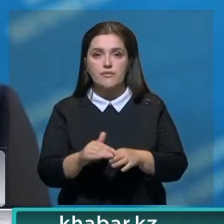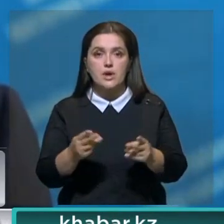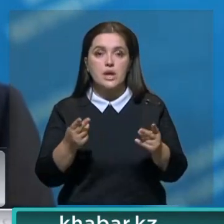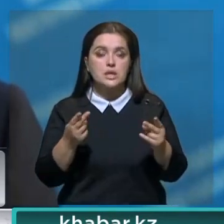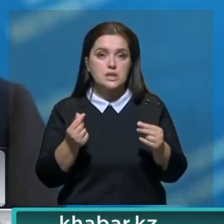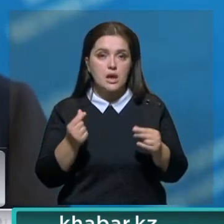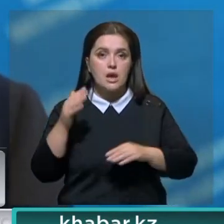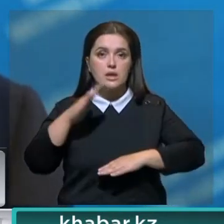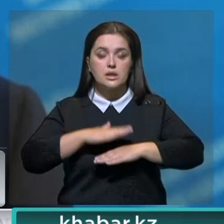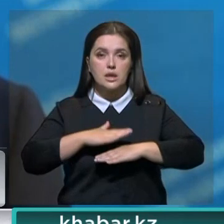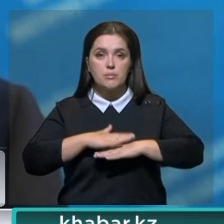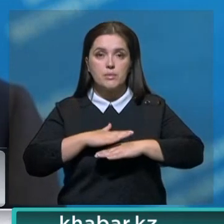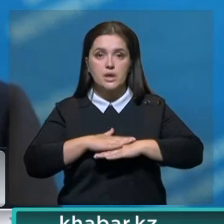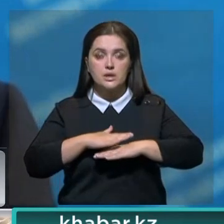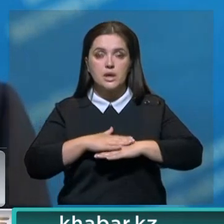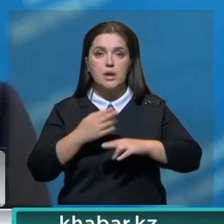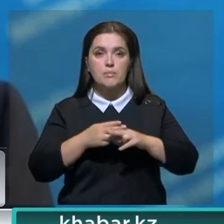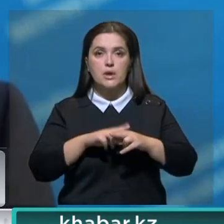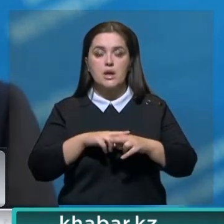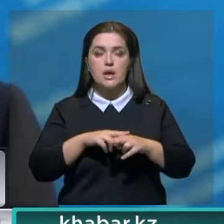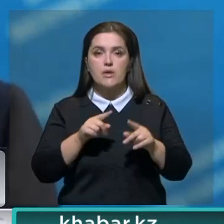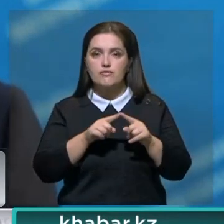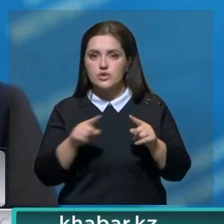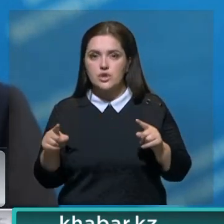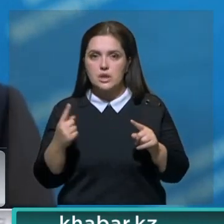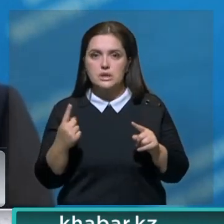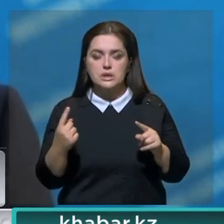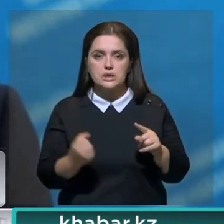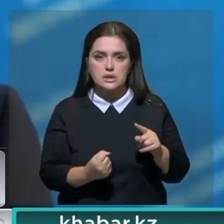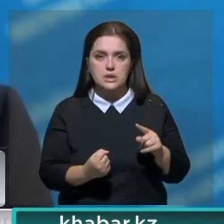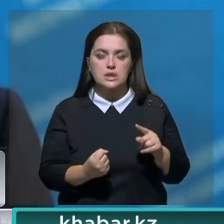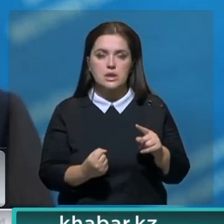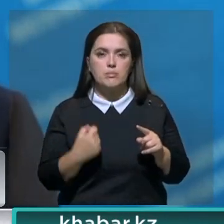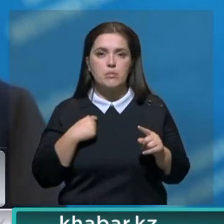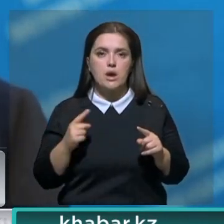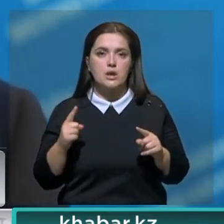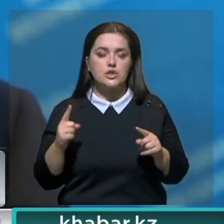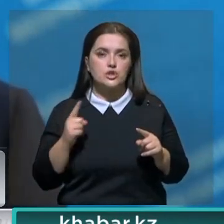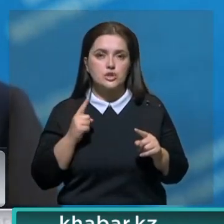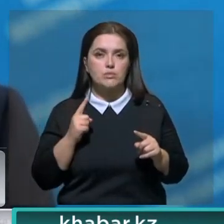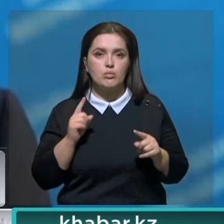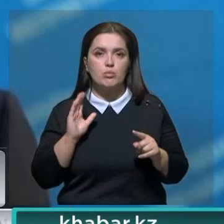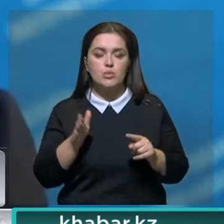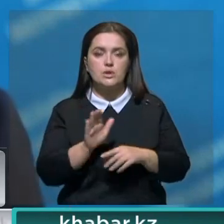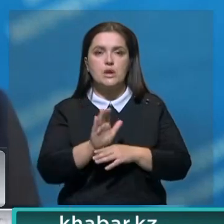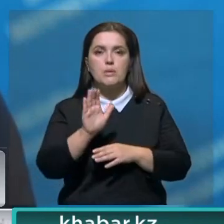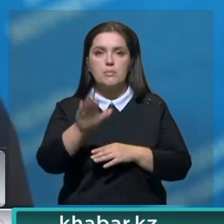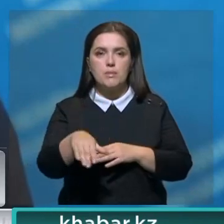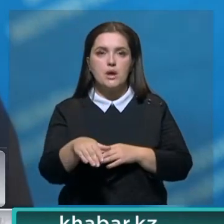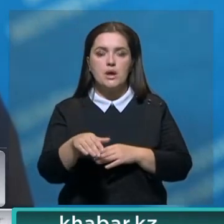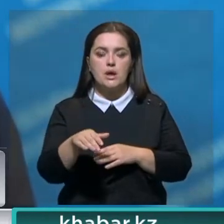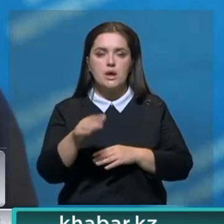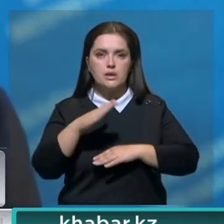решение акимата. И, исходя из общей практики, в течение недели средства мы ожидаем, что будут уже направлены на средства